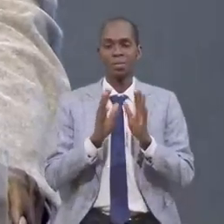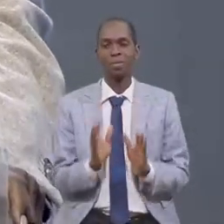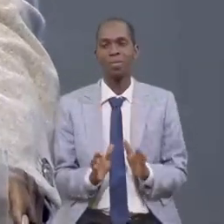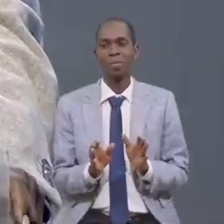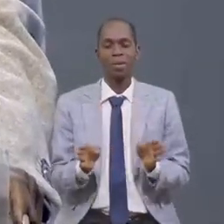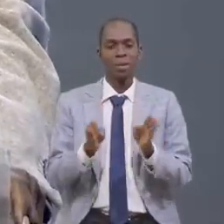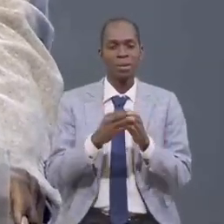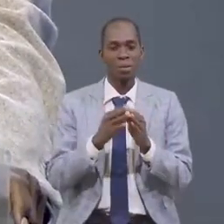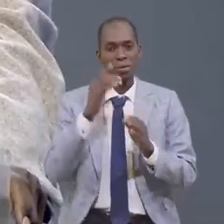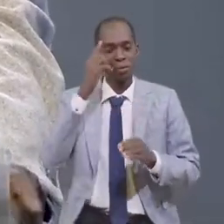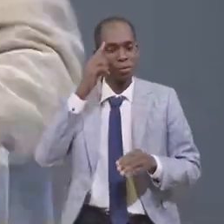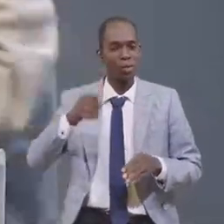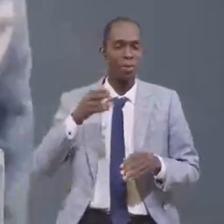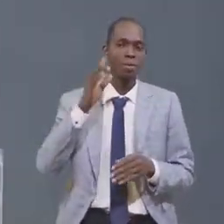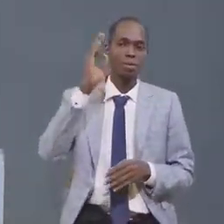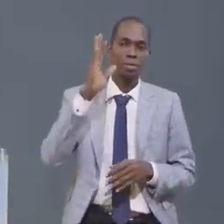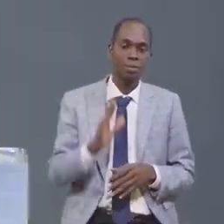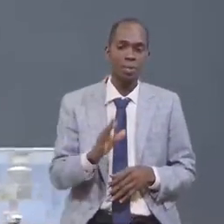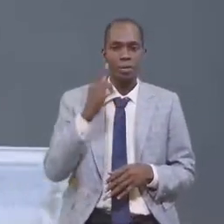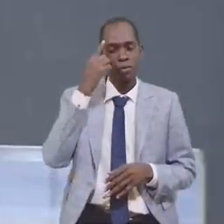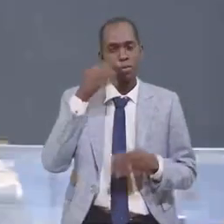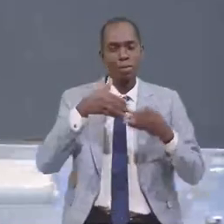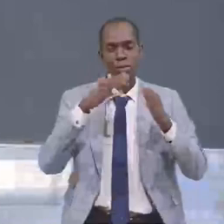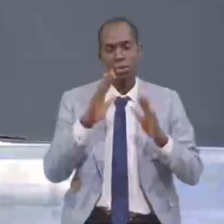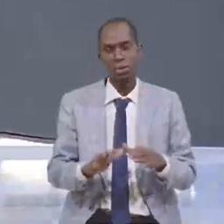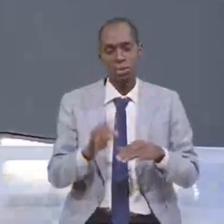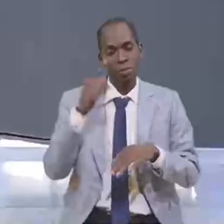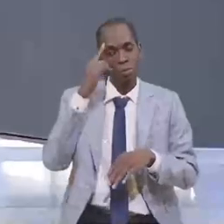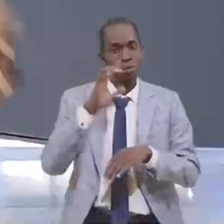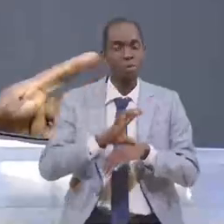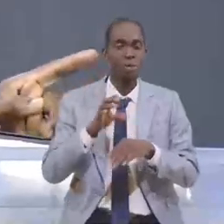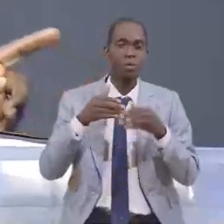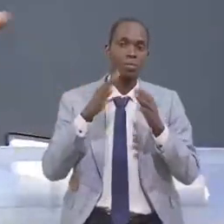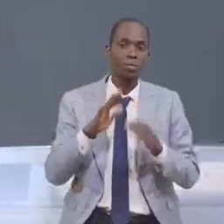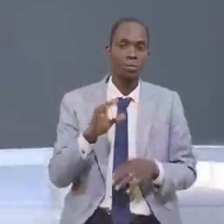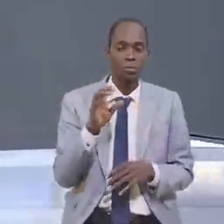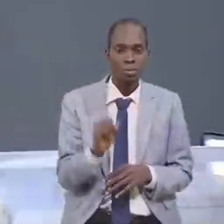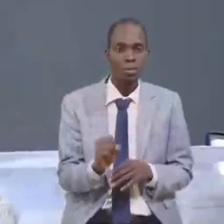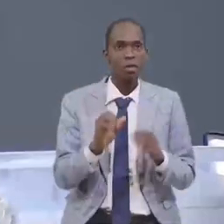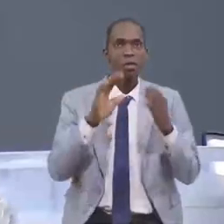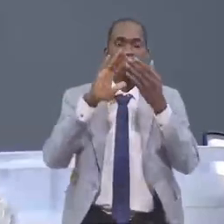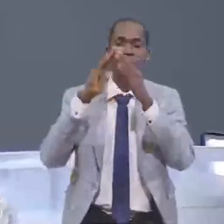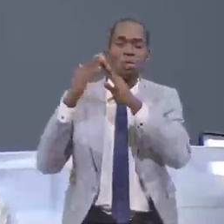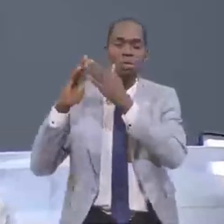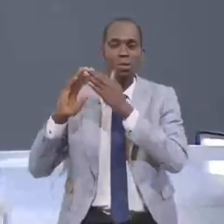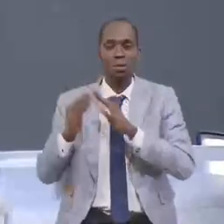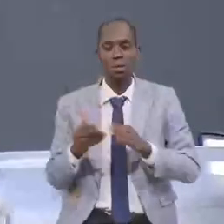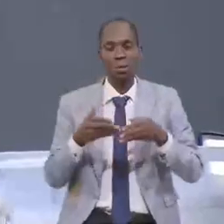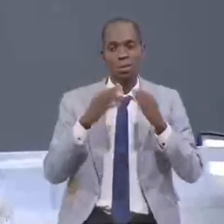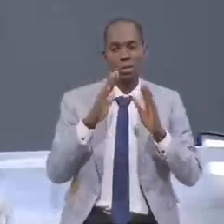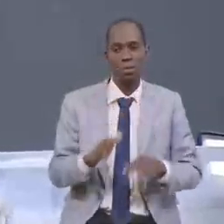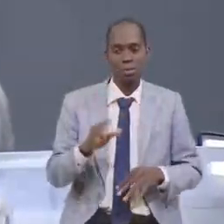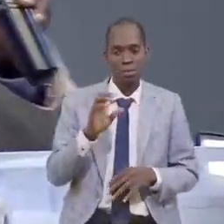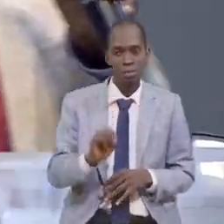conférence des leaders, leaders d'église, leaders communautaires, leaders